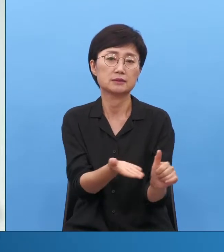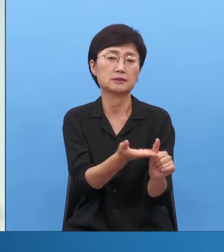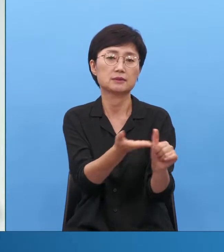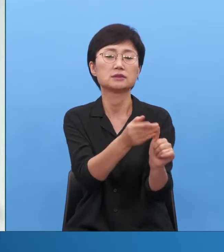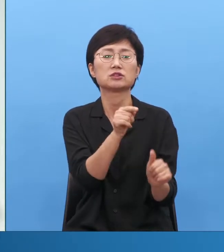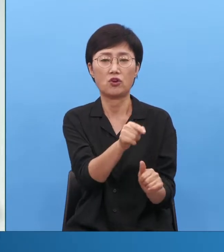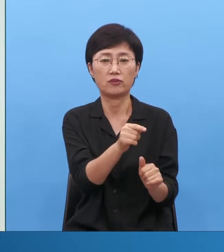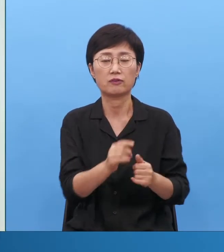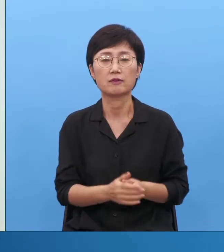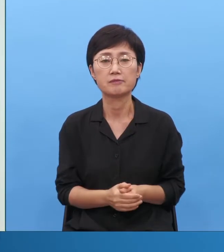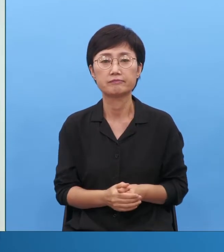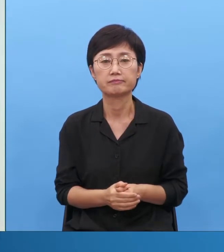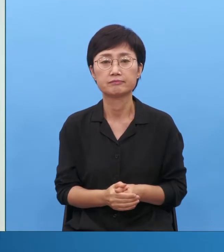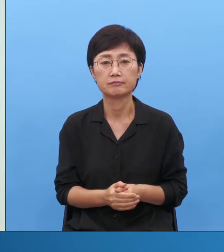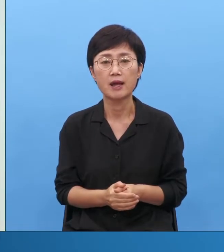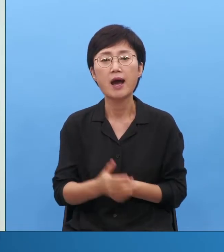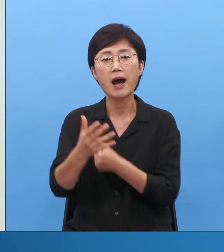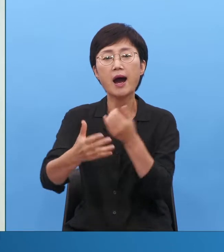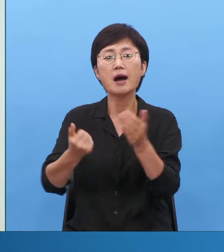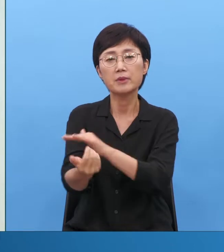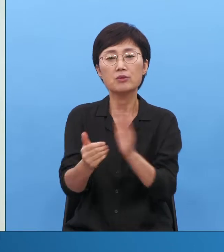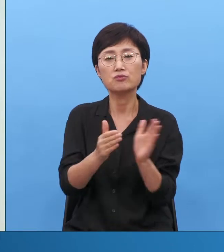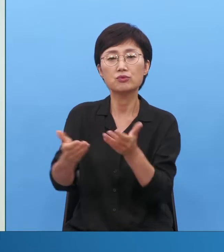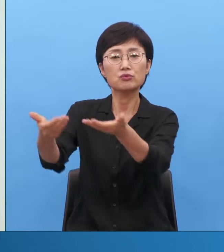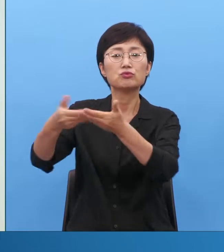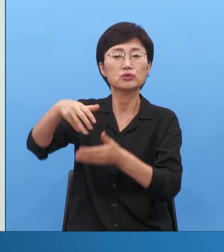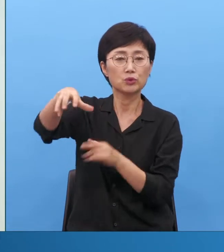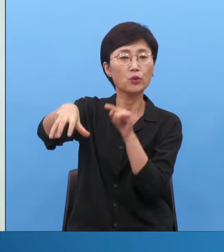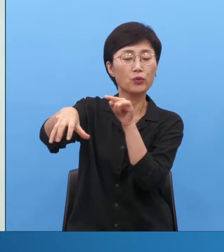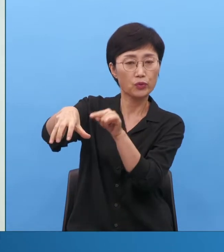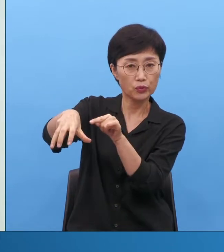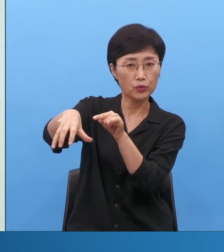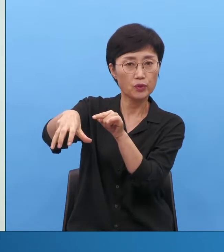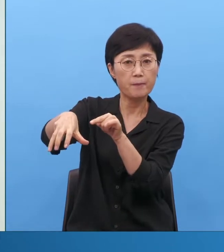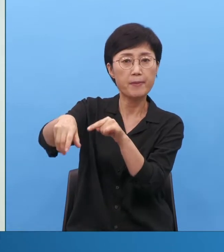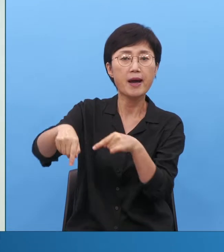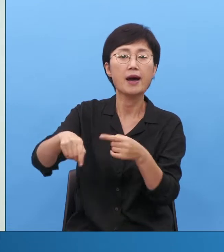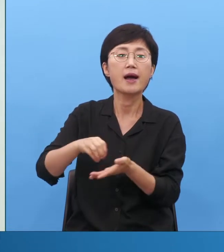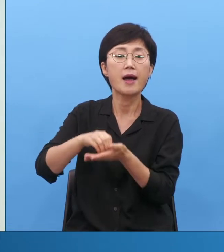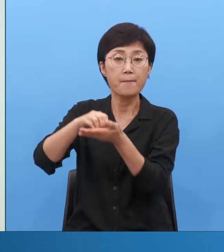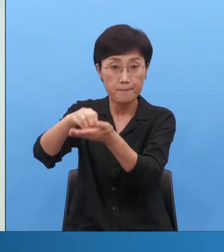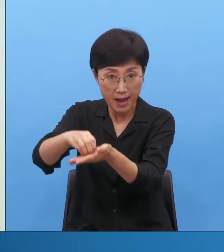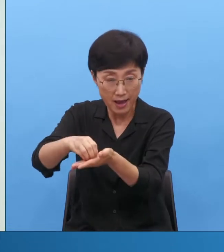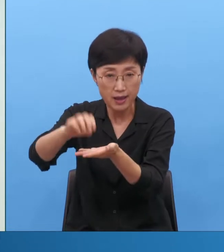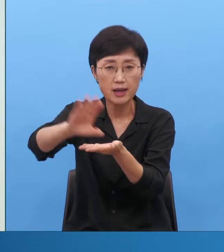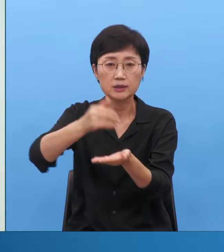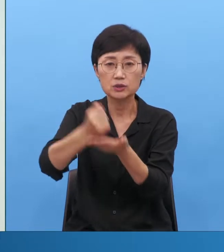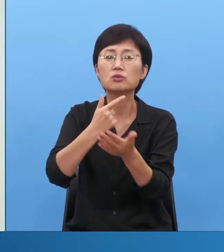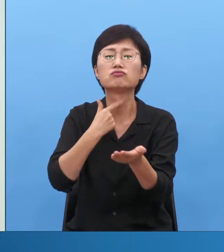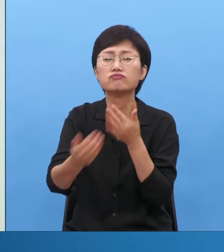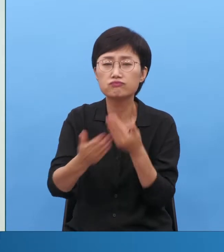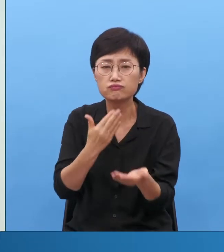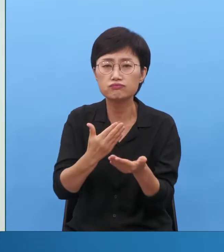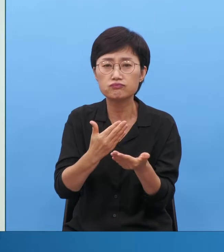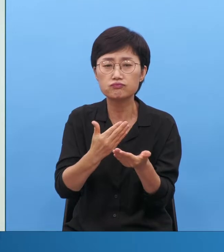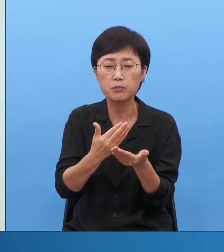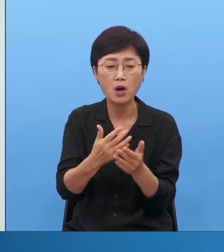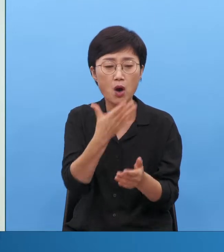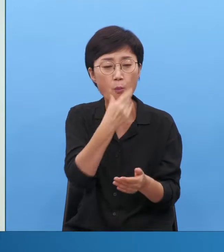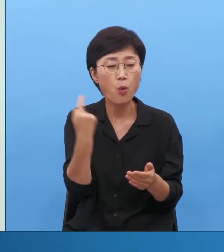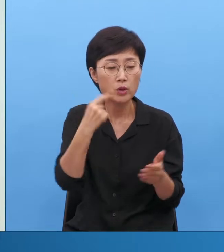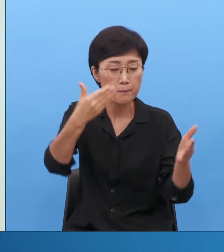ยงดูสาวกค่ะ ฝึกฝนให้เราเป็นผู้ที่มีประสบการณ์กับพระเยซูคริสต์ในทุ่งนาที่พระเจ้าจัดเตรียมไว้อย่างแท้จริงฝึกฝนให้เราเป็น